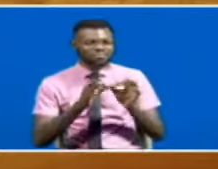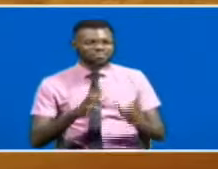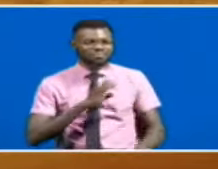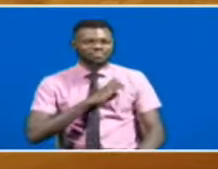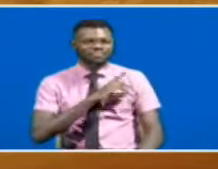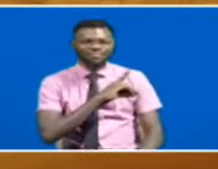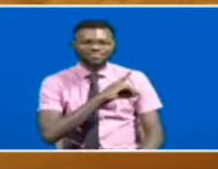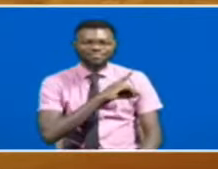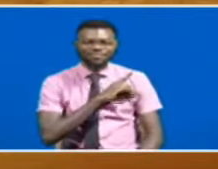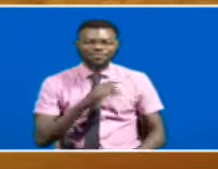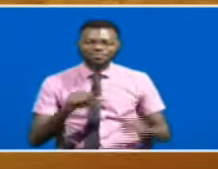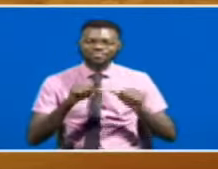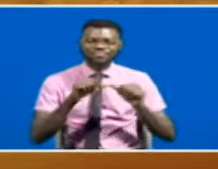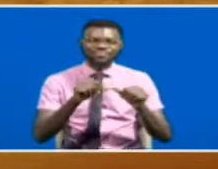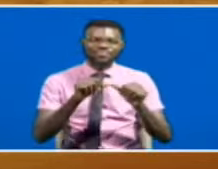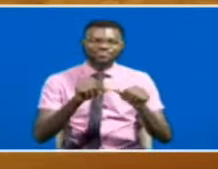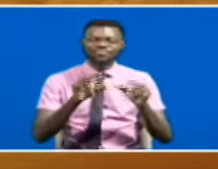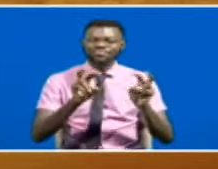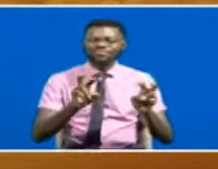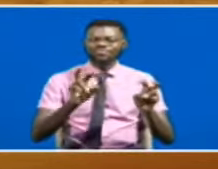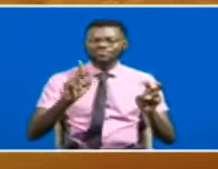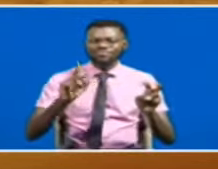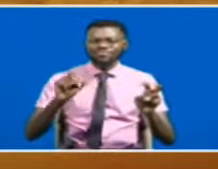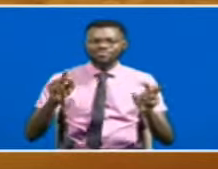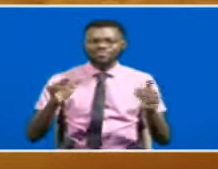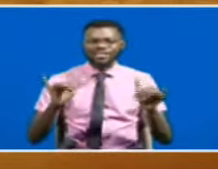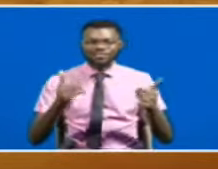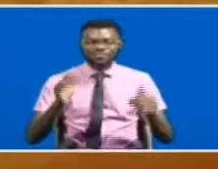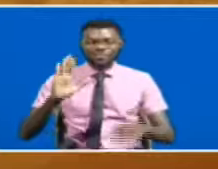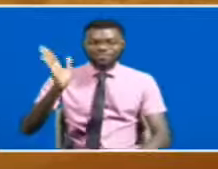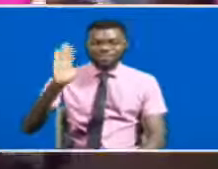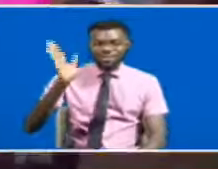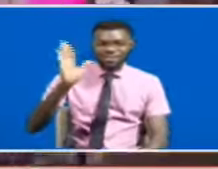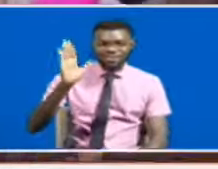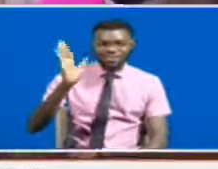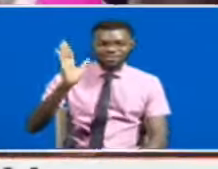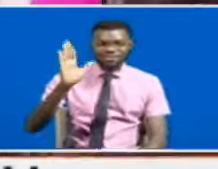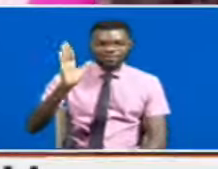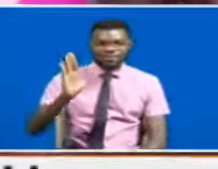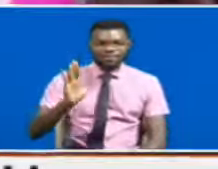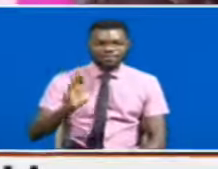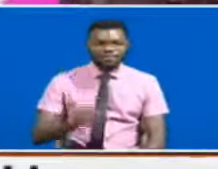ni Damian Evans. Endelea kutazama runinga ya KTN News. Kwa heri.